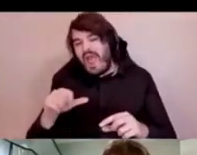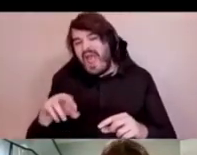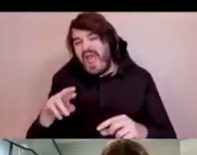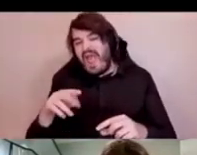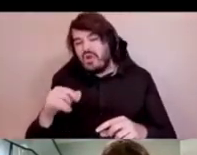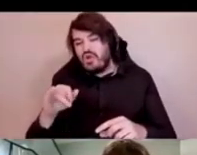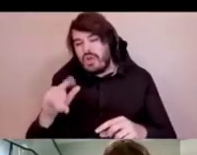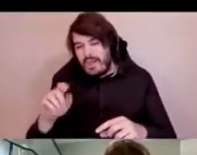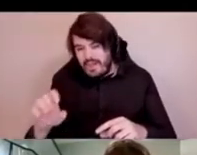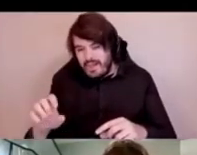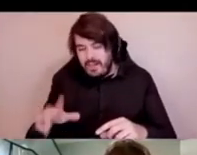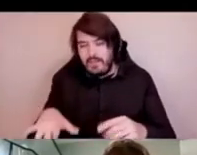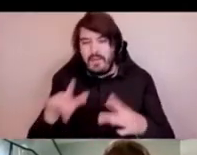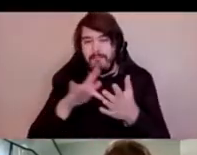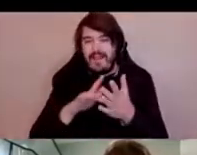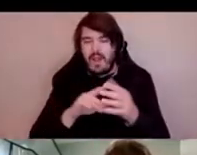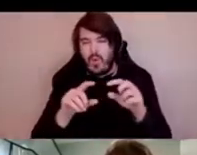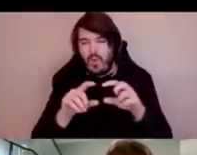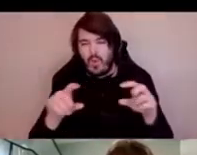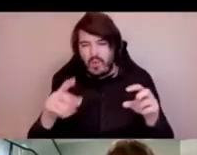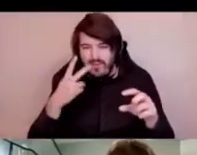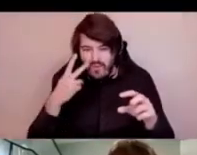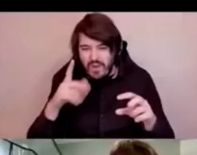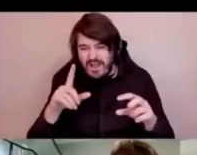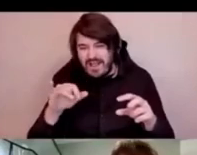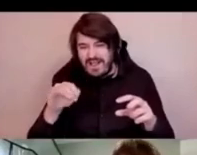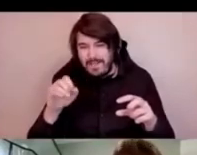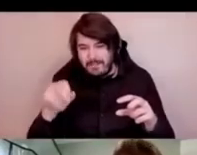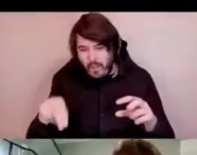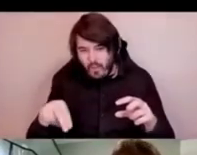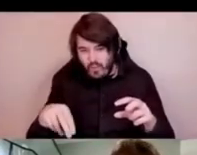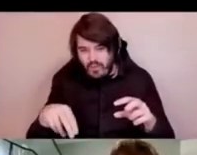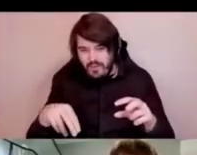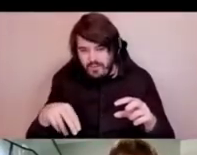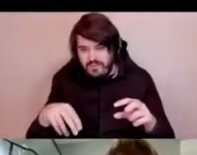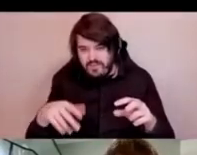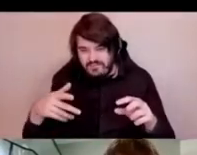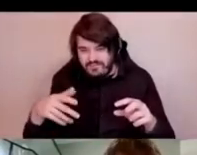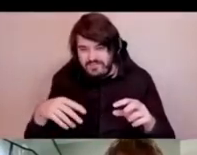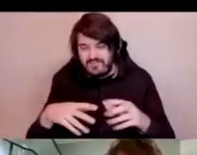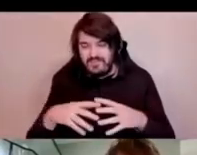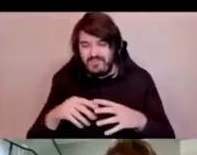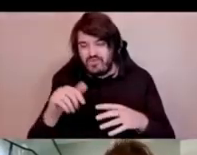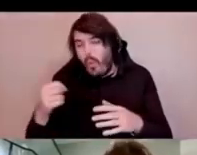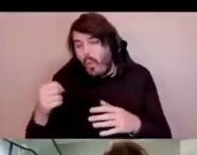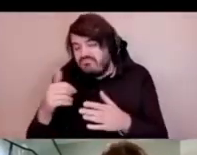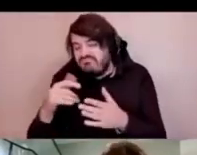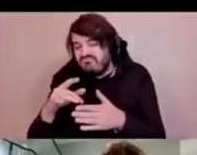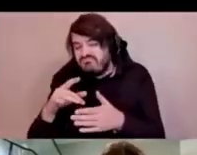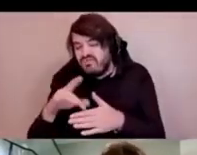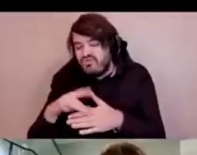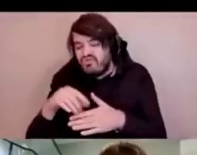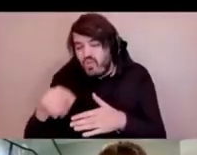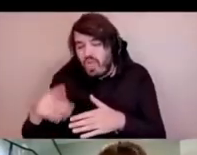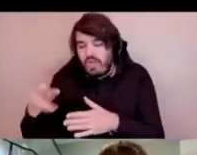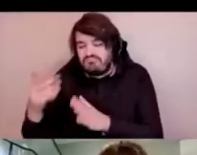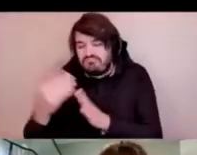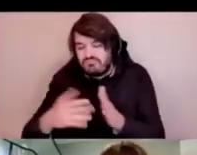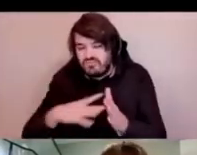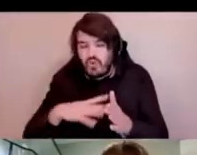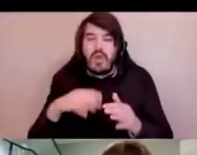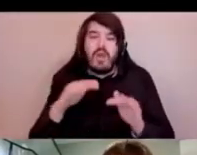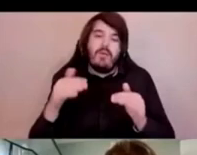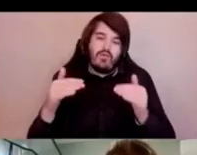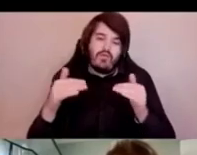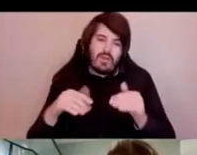l'argile. Ensuite, au milieu, vous allez voir le limon. Ça, c'est une autre constituant de la terre, du sol. Puis, en bas, vous